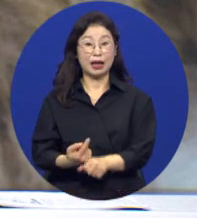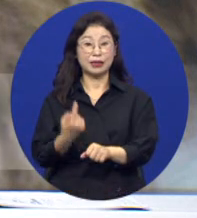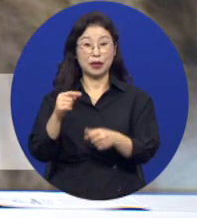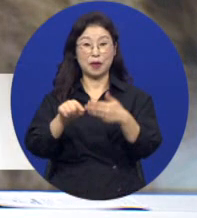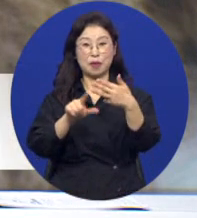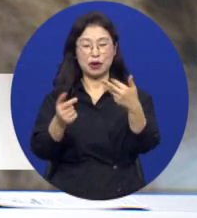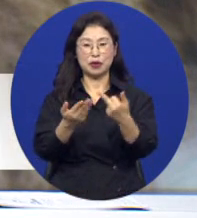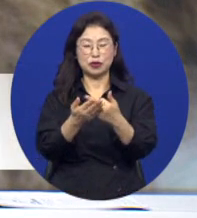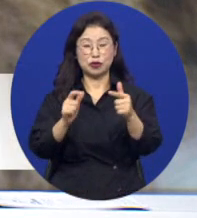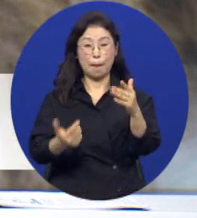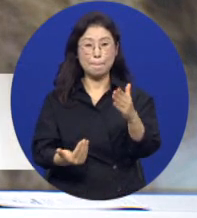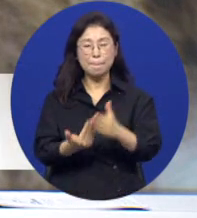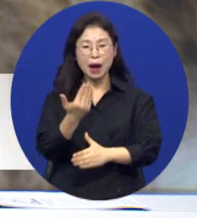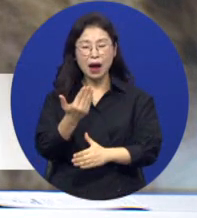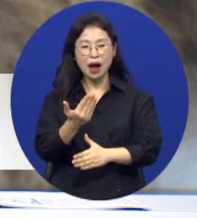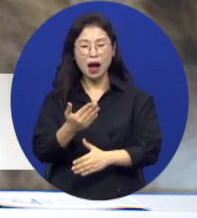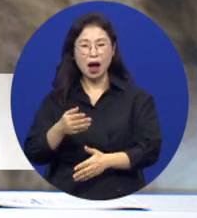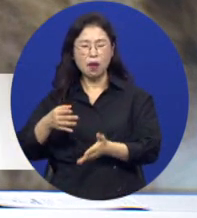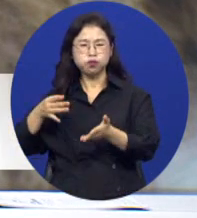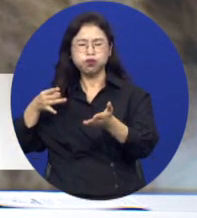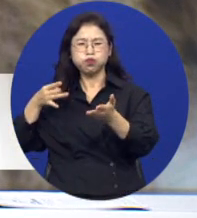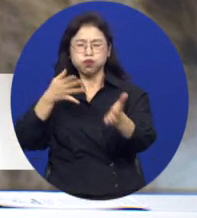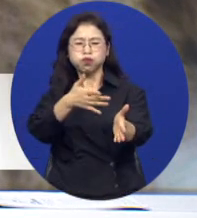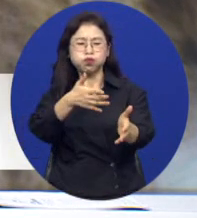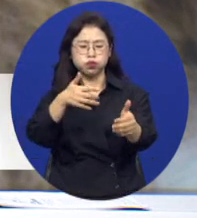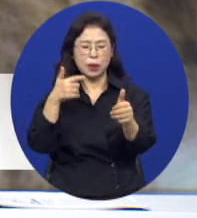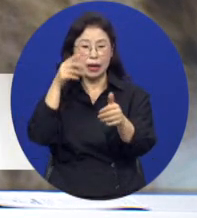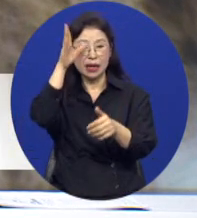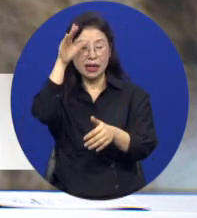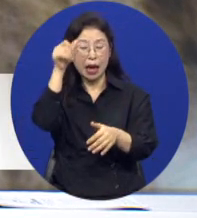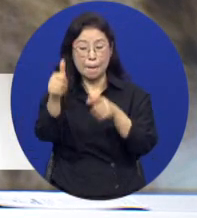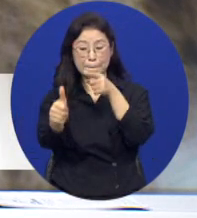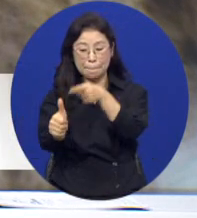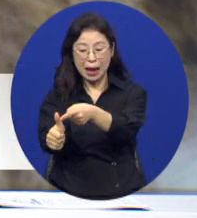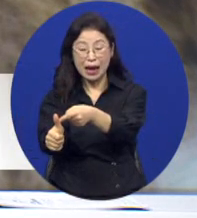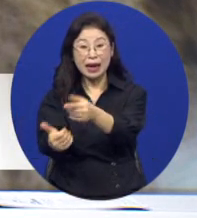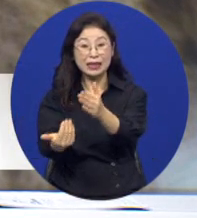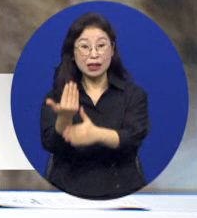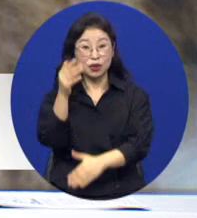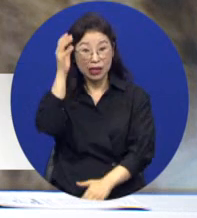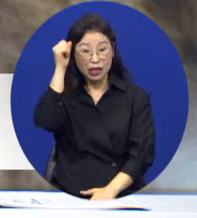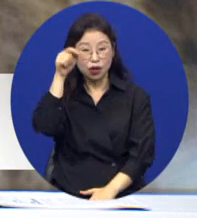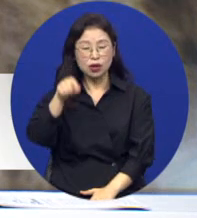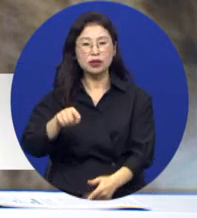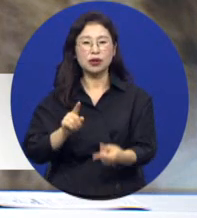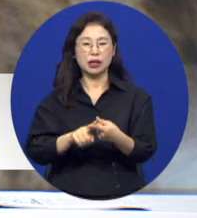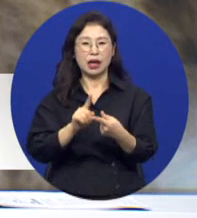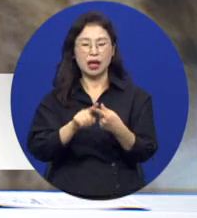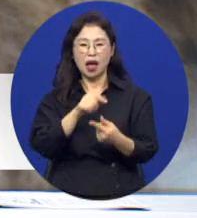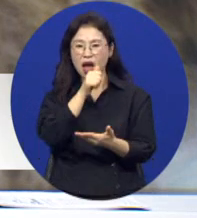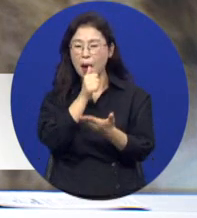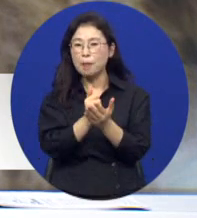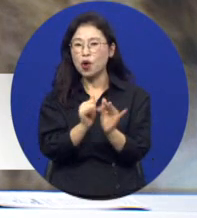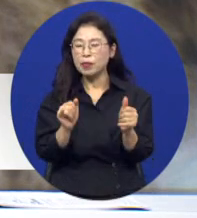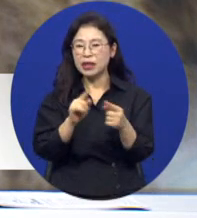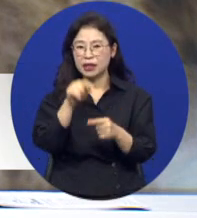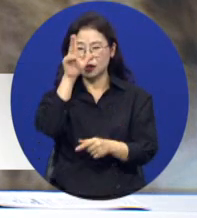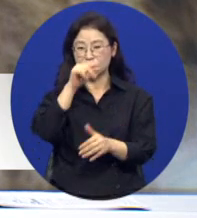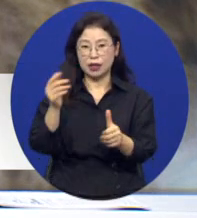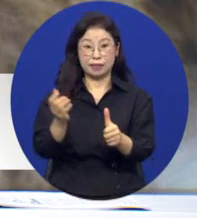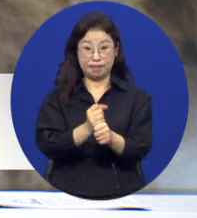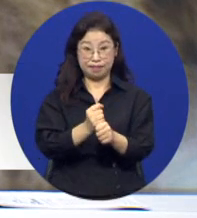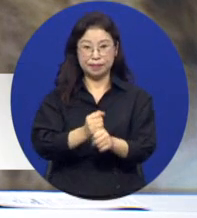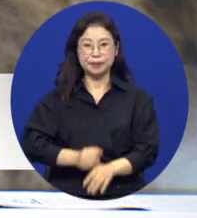지난해 8월 제주에서 발생한 화살 맞은게 사건 기억하실 텐데요이 사건의 범인이